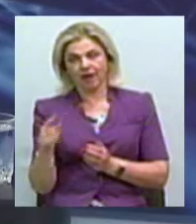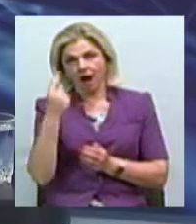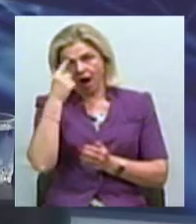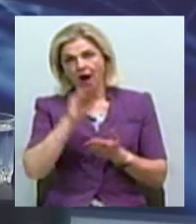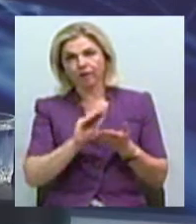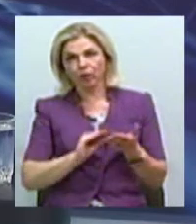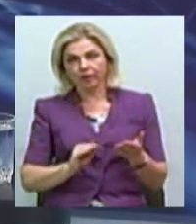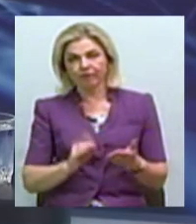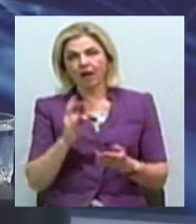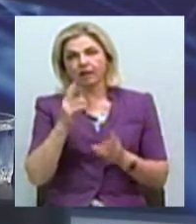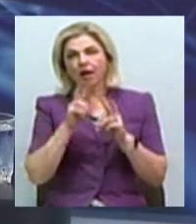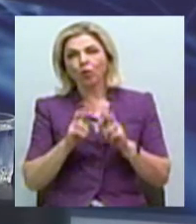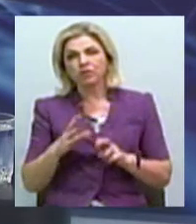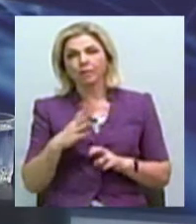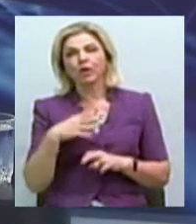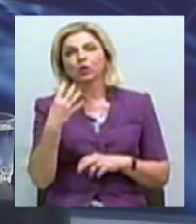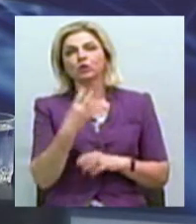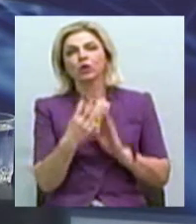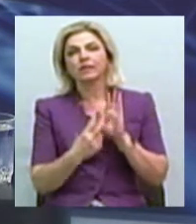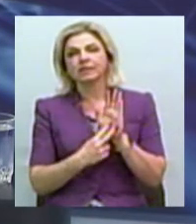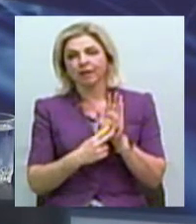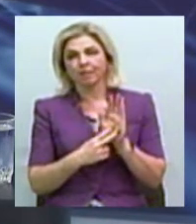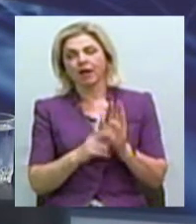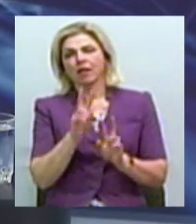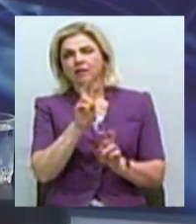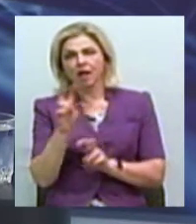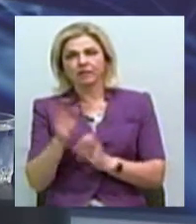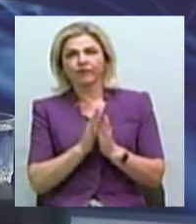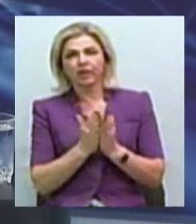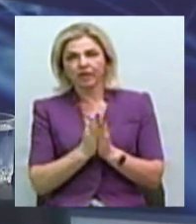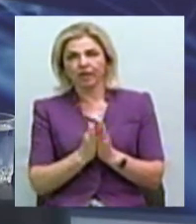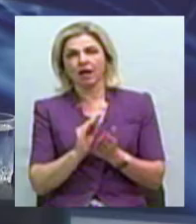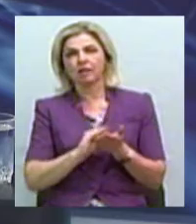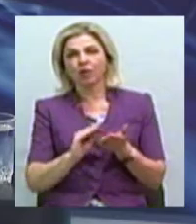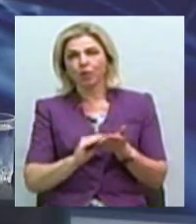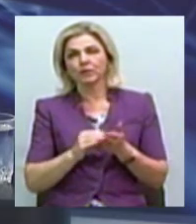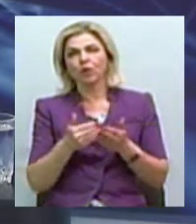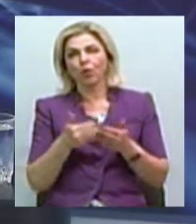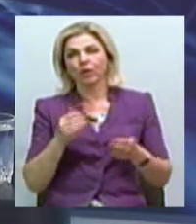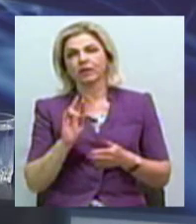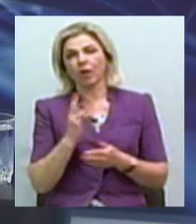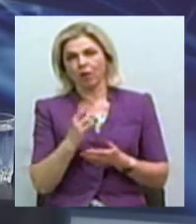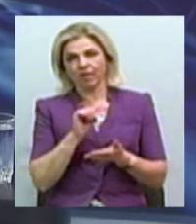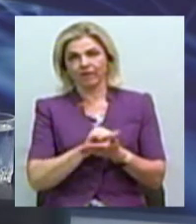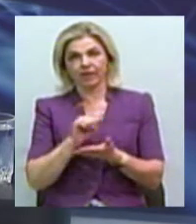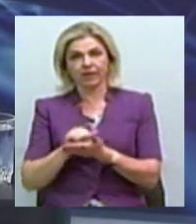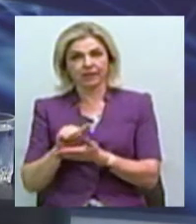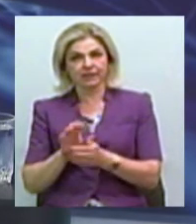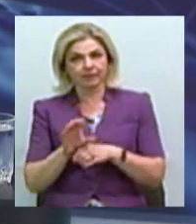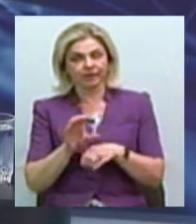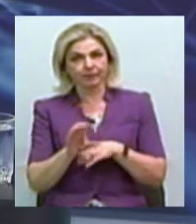розгляд експертів надійшло 47 назв книг та рукописів від миколаївських видавництв.